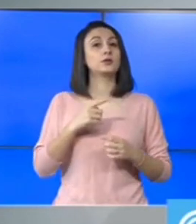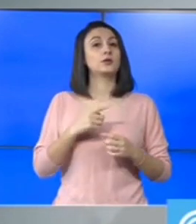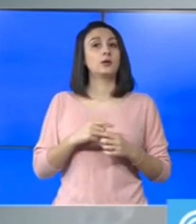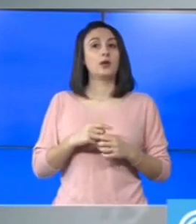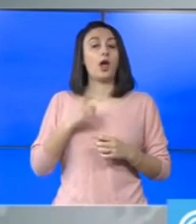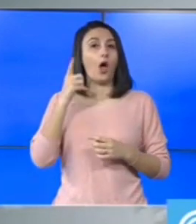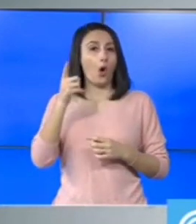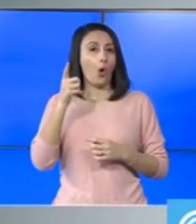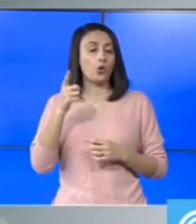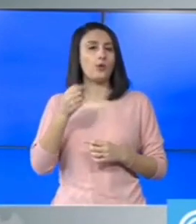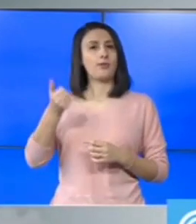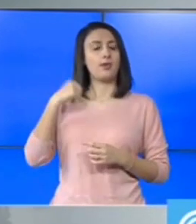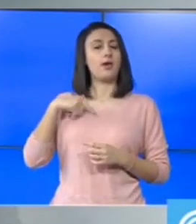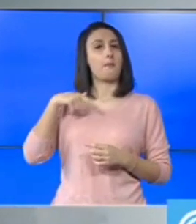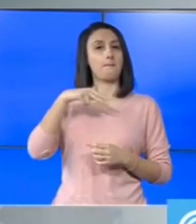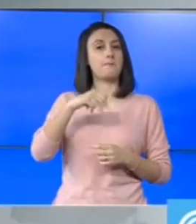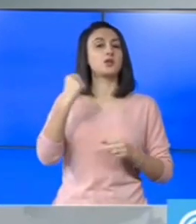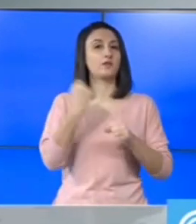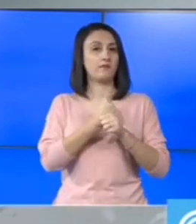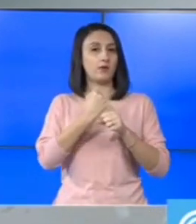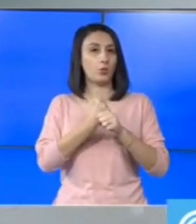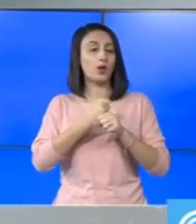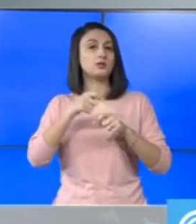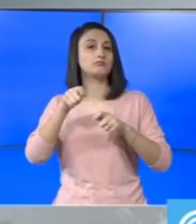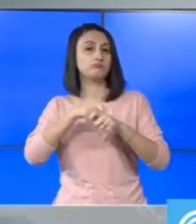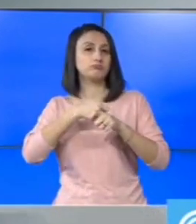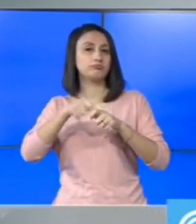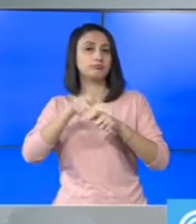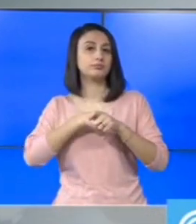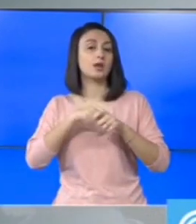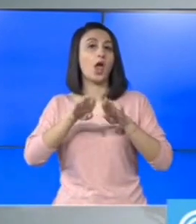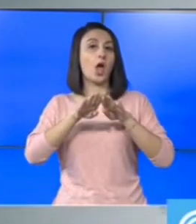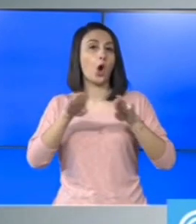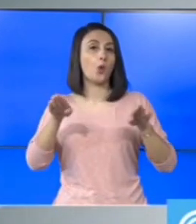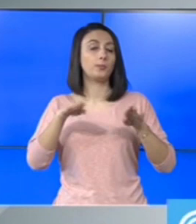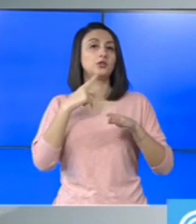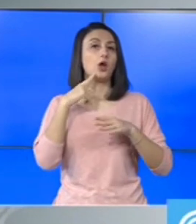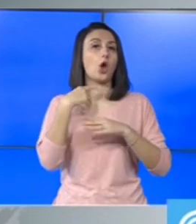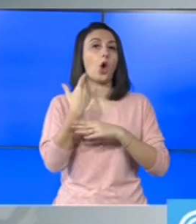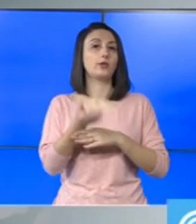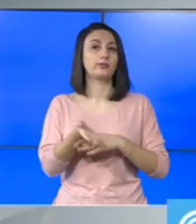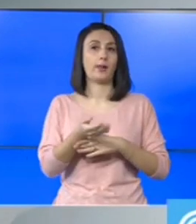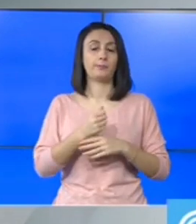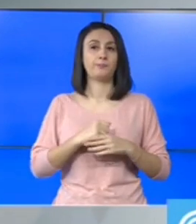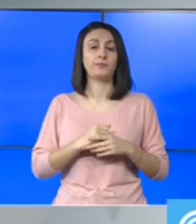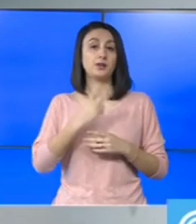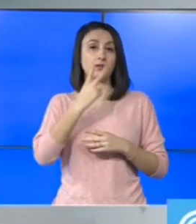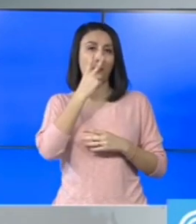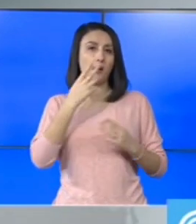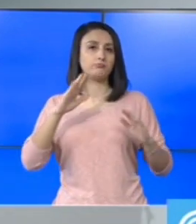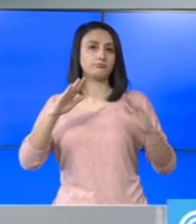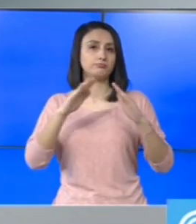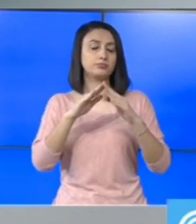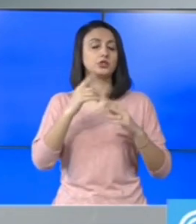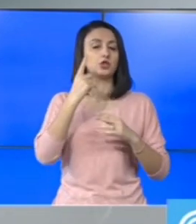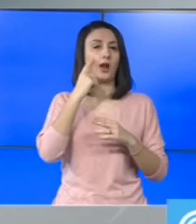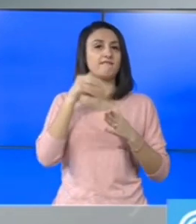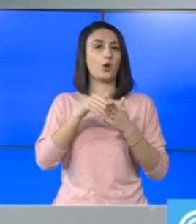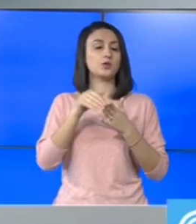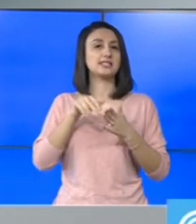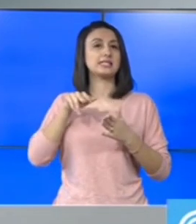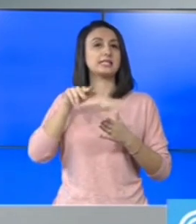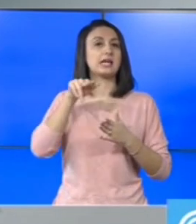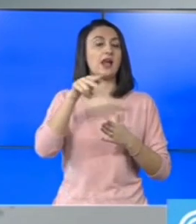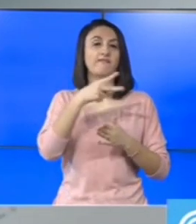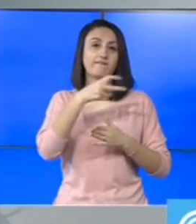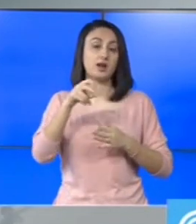Turzii Ieri am mers să facă lucrări de întreținere pe acoperișul unui hotel din localitatea lună se pare că ar fi încercat să folosească o scară